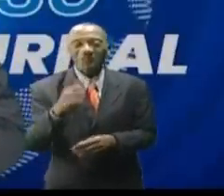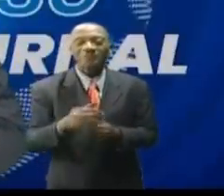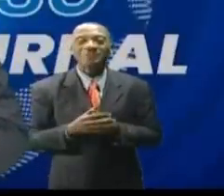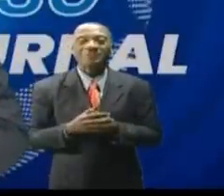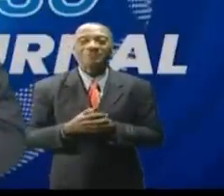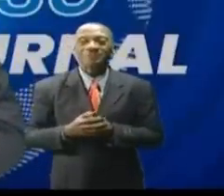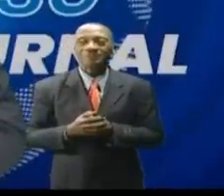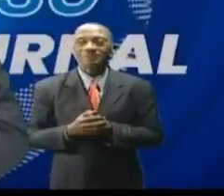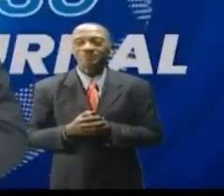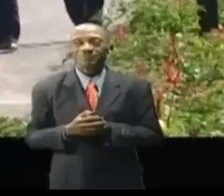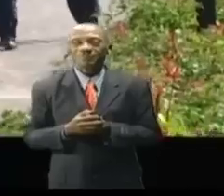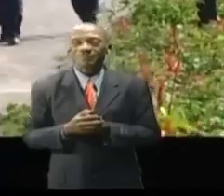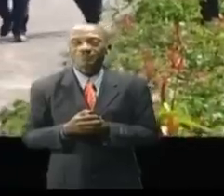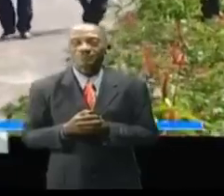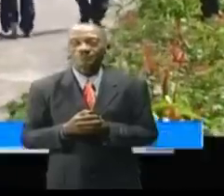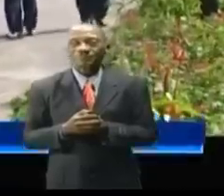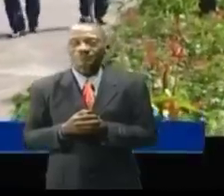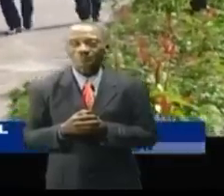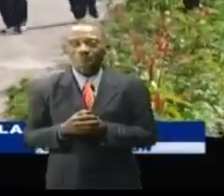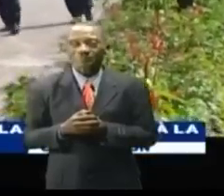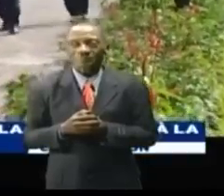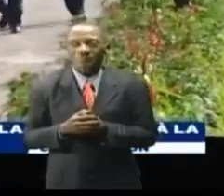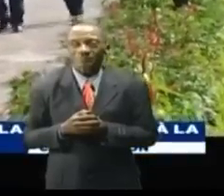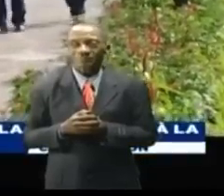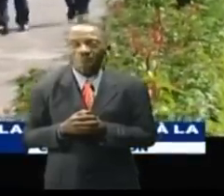David Makandou.